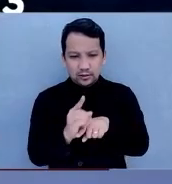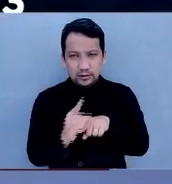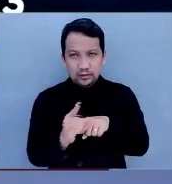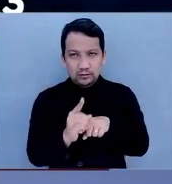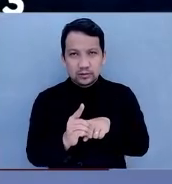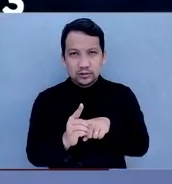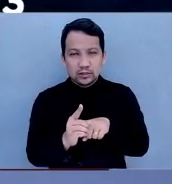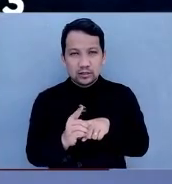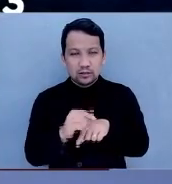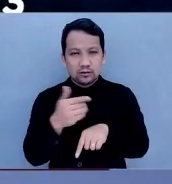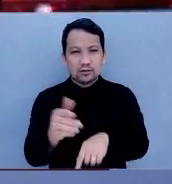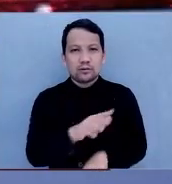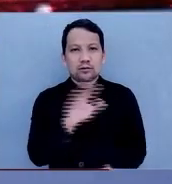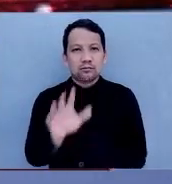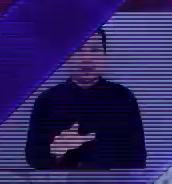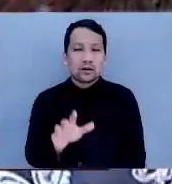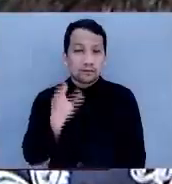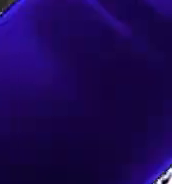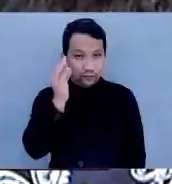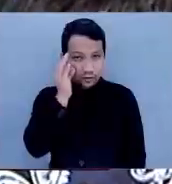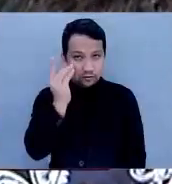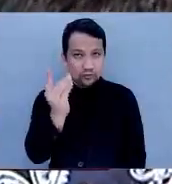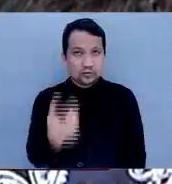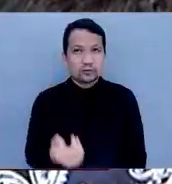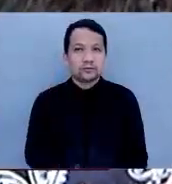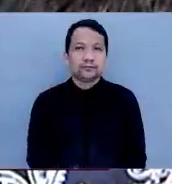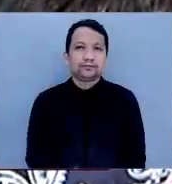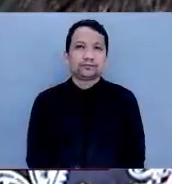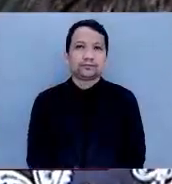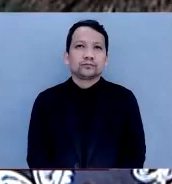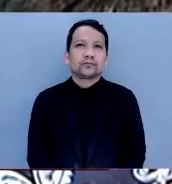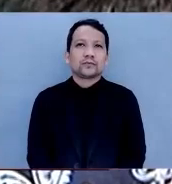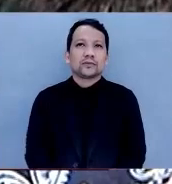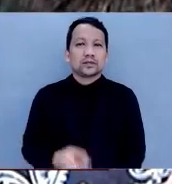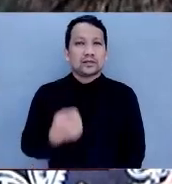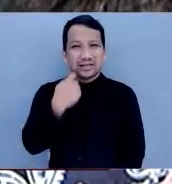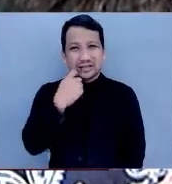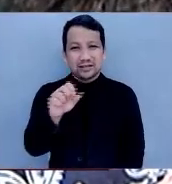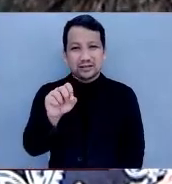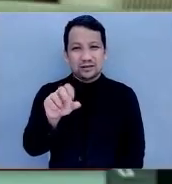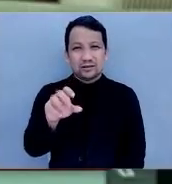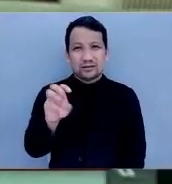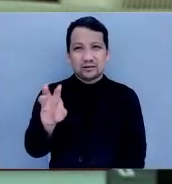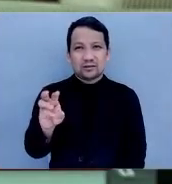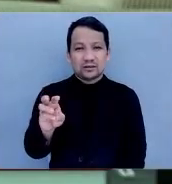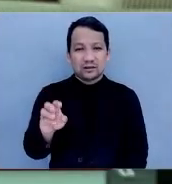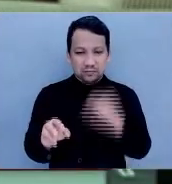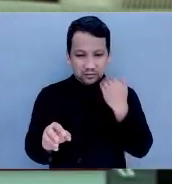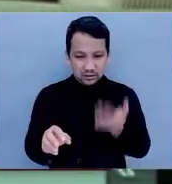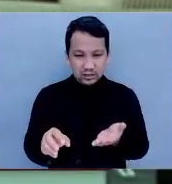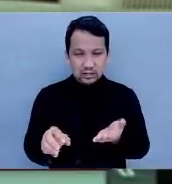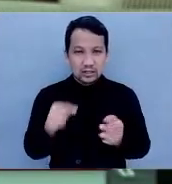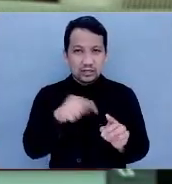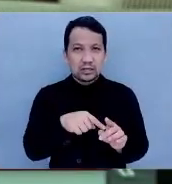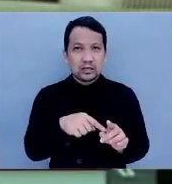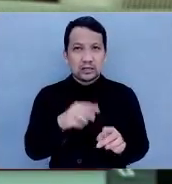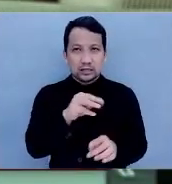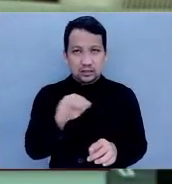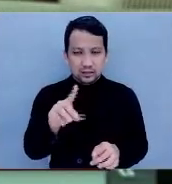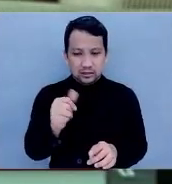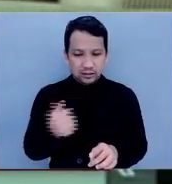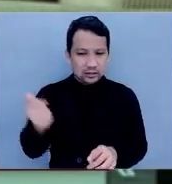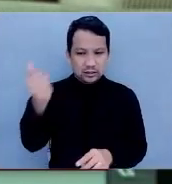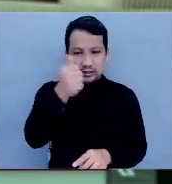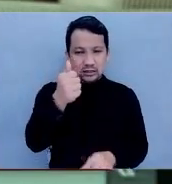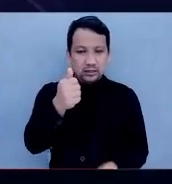ng balitang yan si Faith del Mundo kaninang 12:16 ng hapon ng bawian ng buhay si dating mmd Chairman